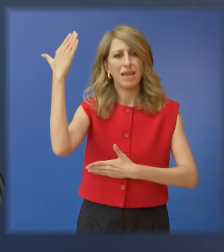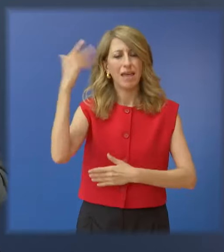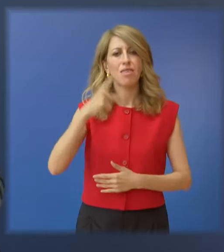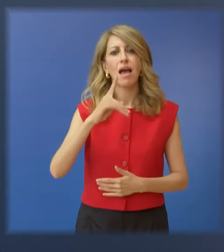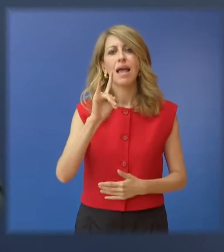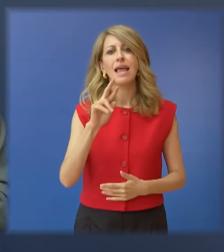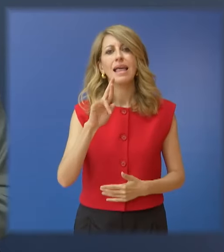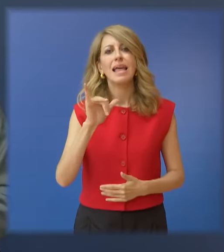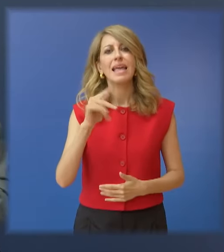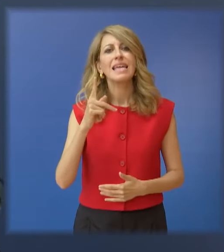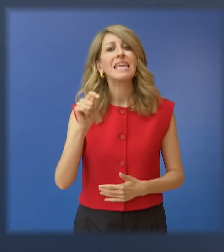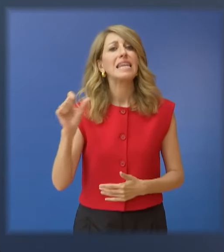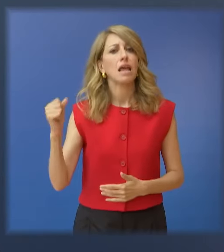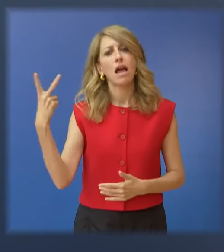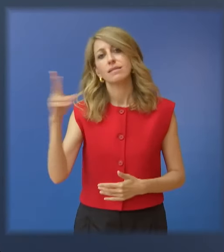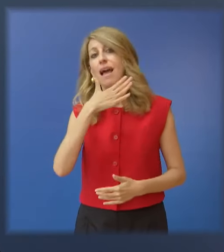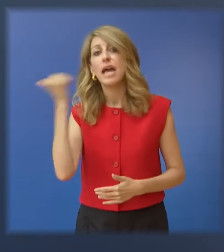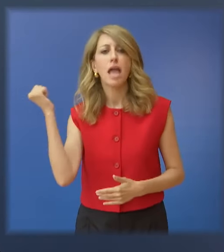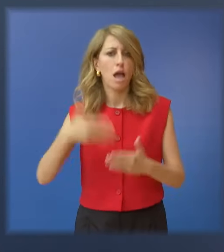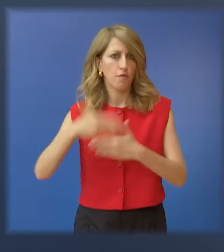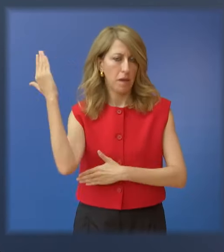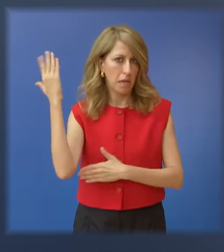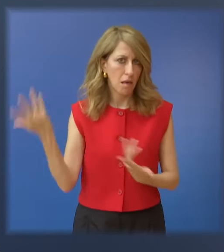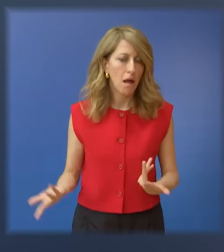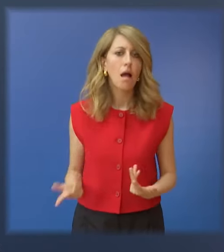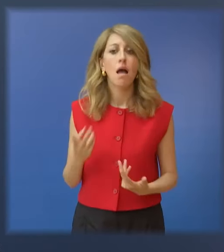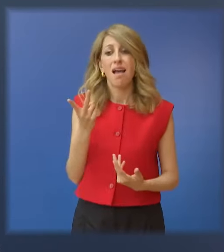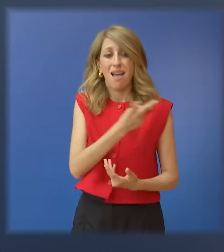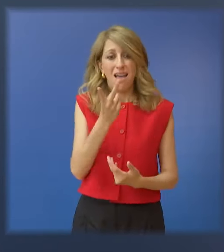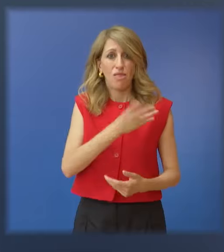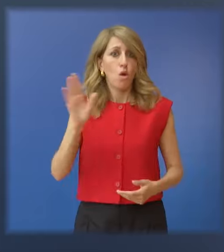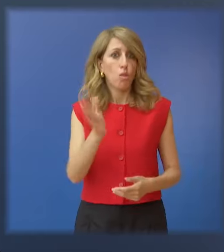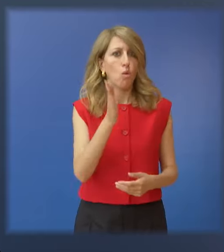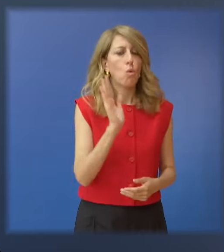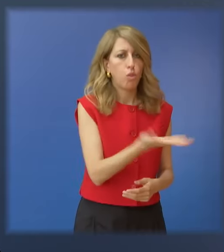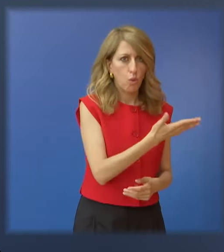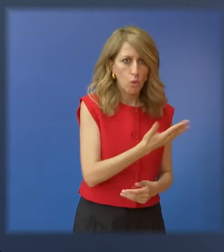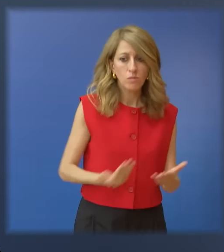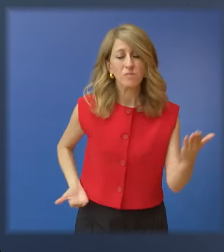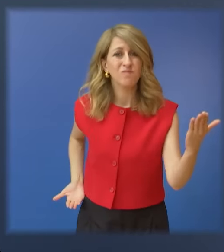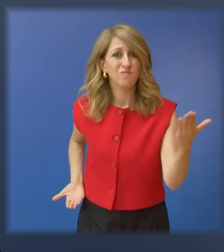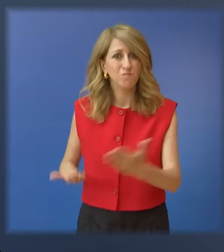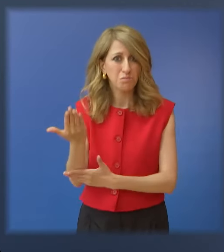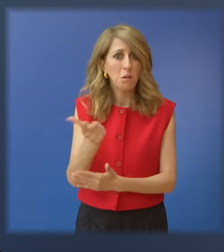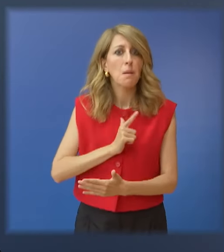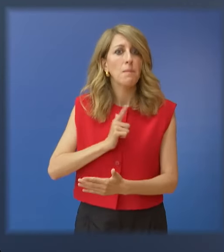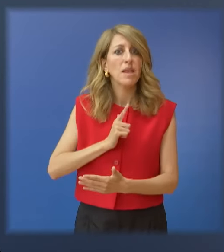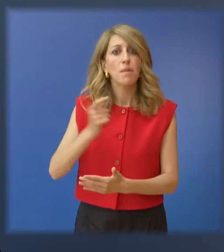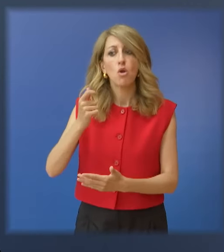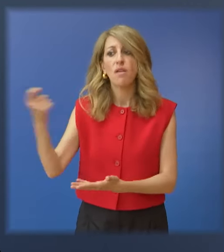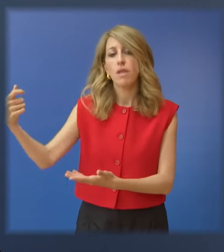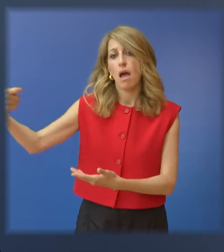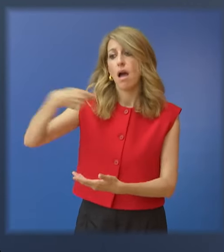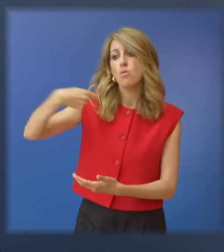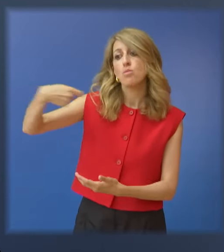κυριάκου μητσοτάκη οι οποίοι μάτα περιμένουν να λάβουν τα χρήματα που τους έχει επιδικάσει ως δεδουλευμένα η ελληνική δικαιοσύνη η